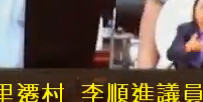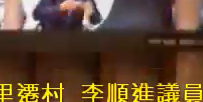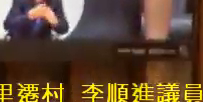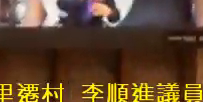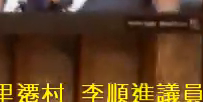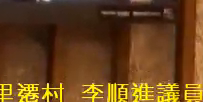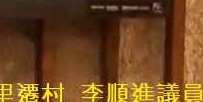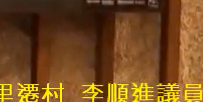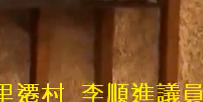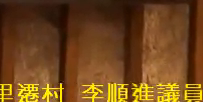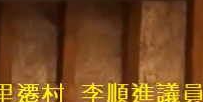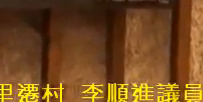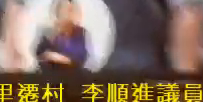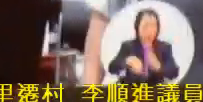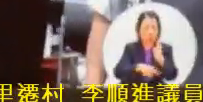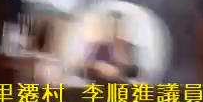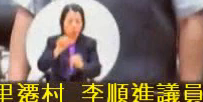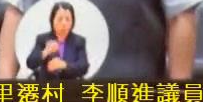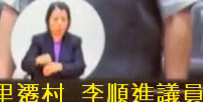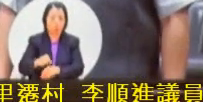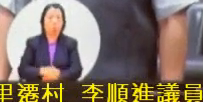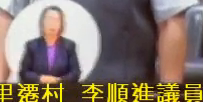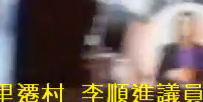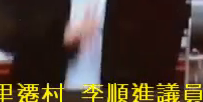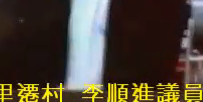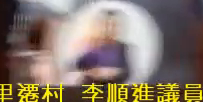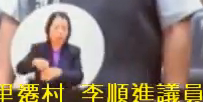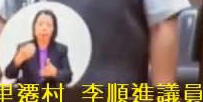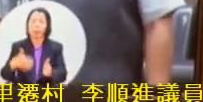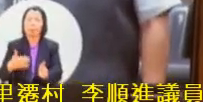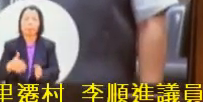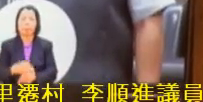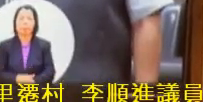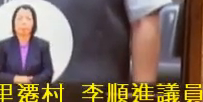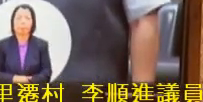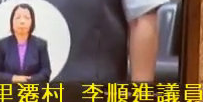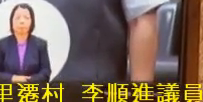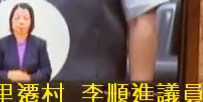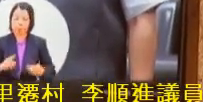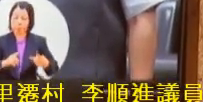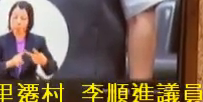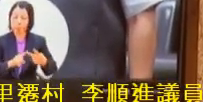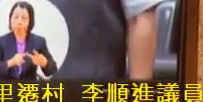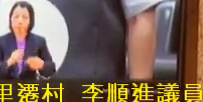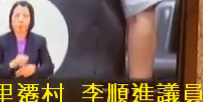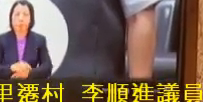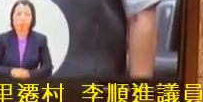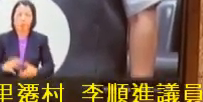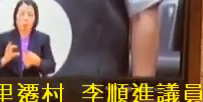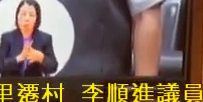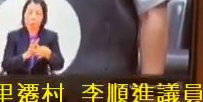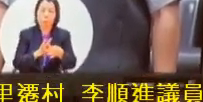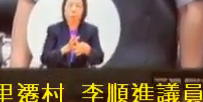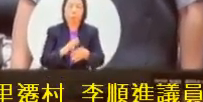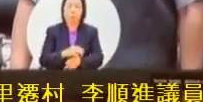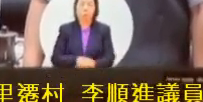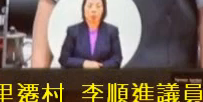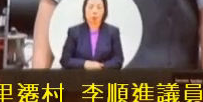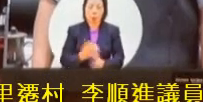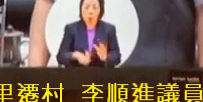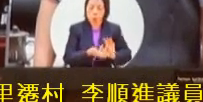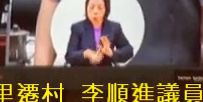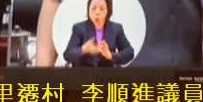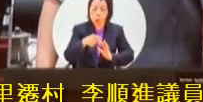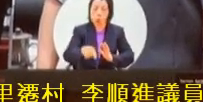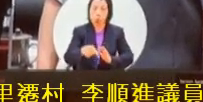到今天为止是还没有核定，这个是第一点。那第二点，有关所有的搬迁这一些